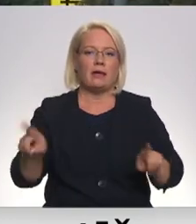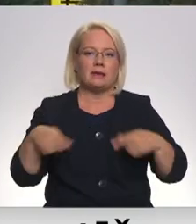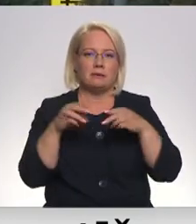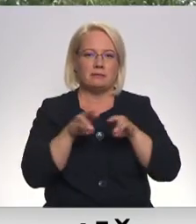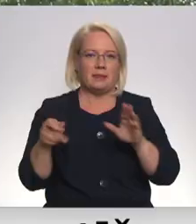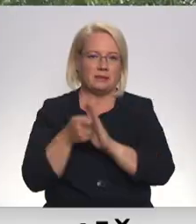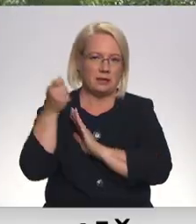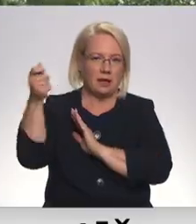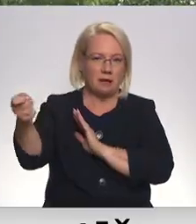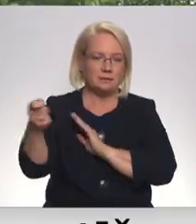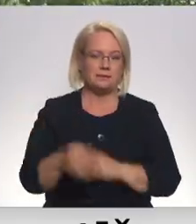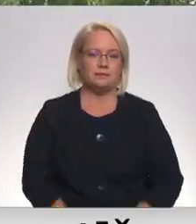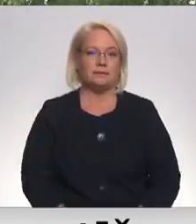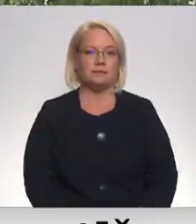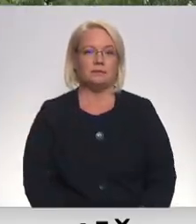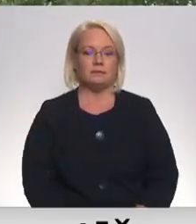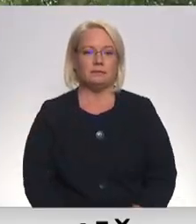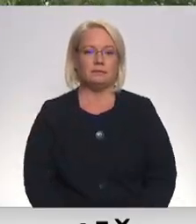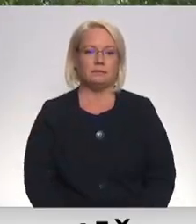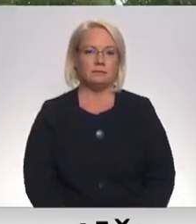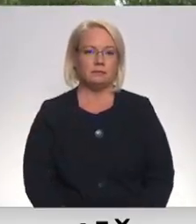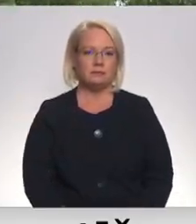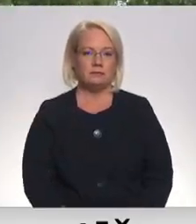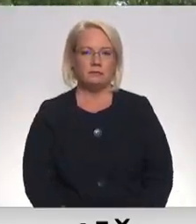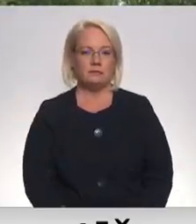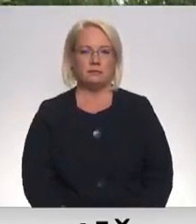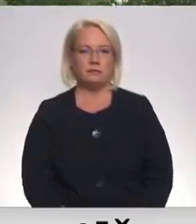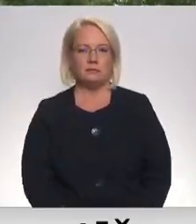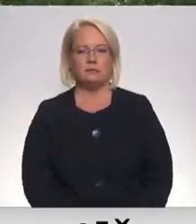ministrijā. Ausmas Prukte Kozule, Andrejs Mažāns, Latgales reģionālā televīzija.